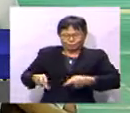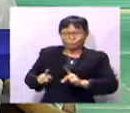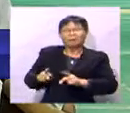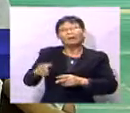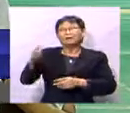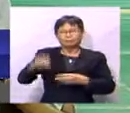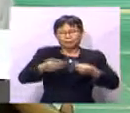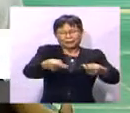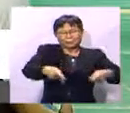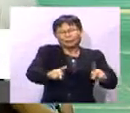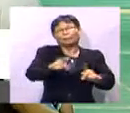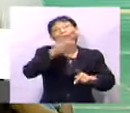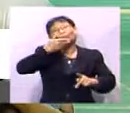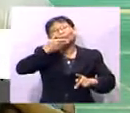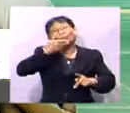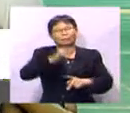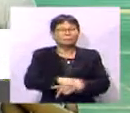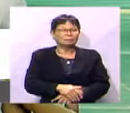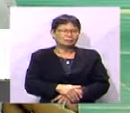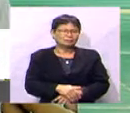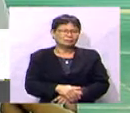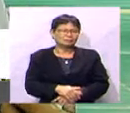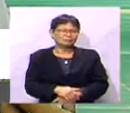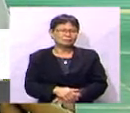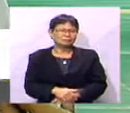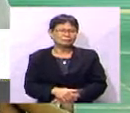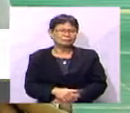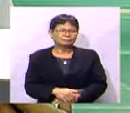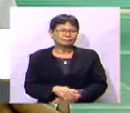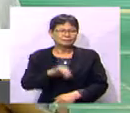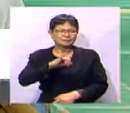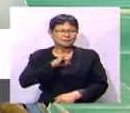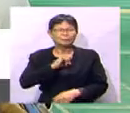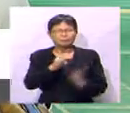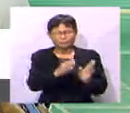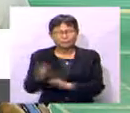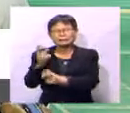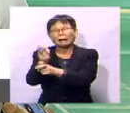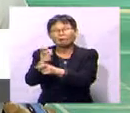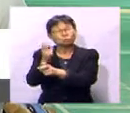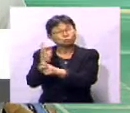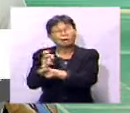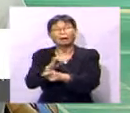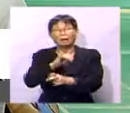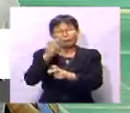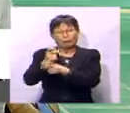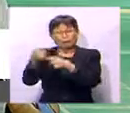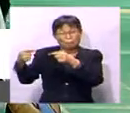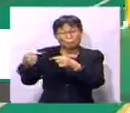youngster and main bukan yang team bukan yang tough and group team and saya akan prepare yang paling tough match, saya akan turun lah,